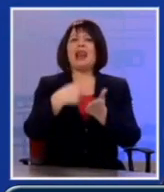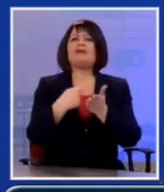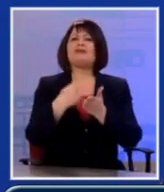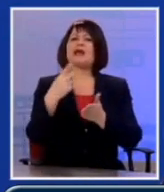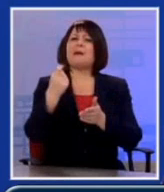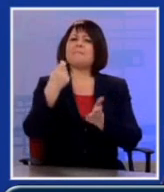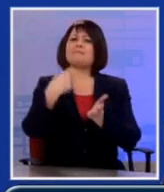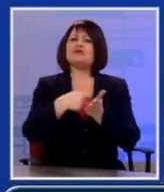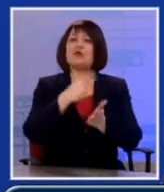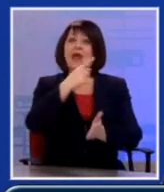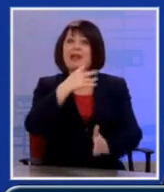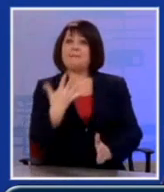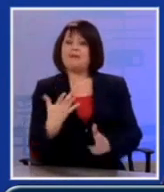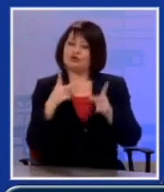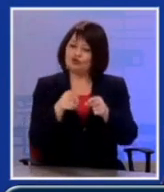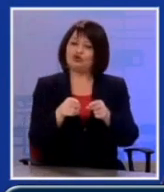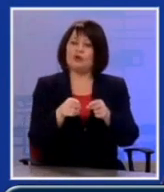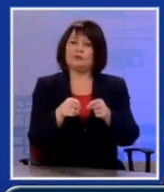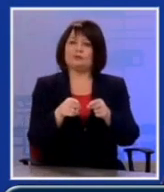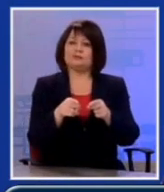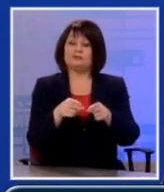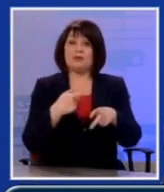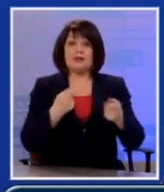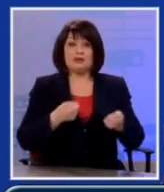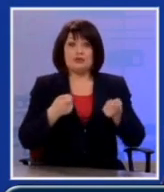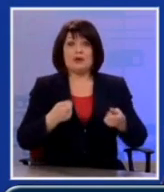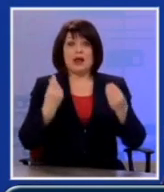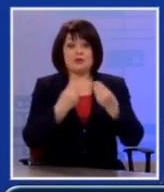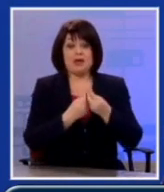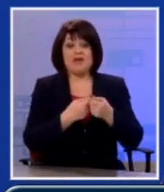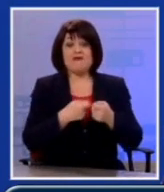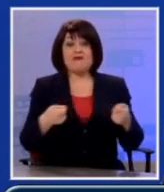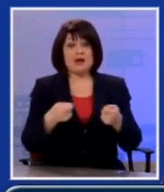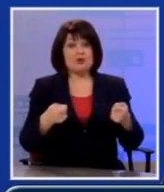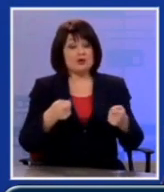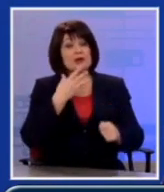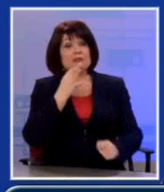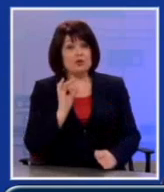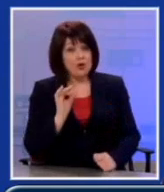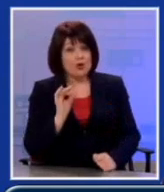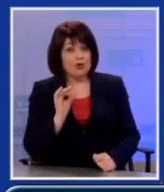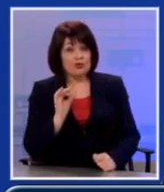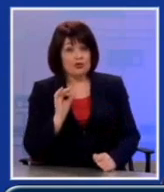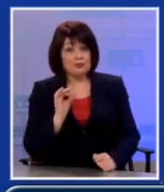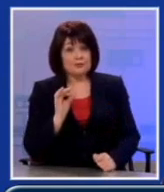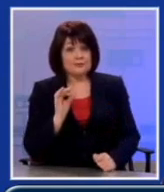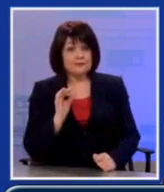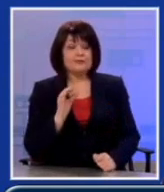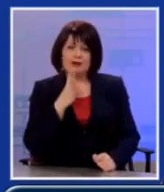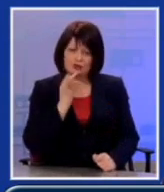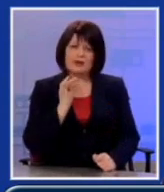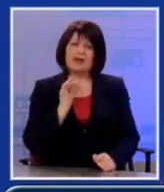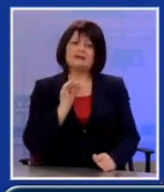αποζημίωσης κατά το 1/5. Θα εφαρμοστεί αυτό διότι αποτελεί και την